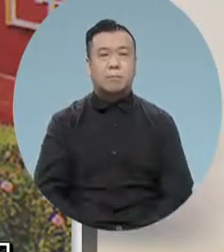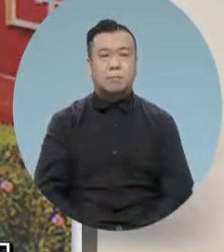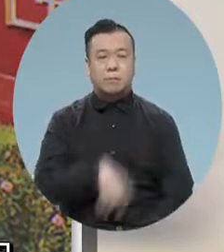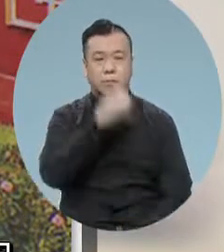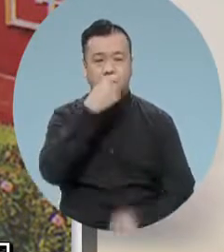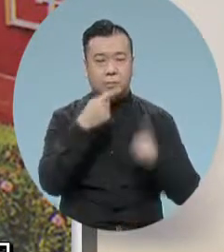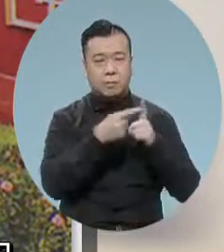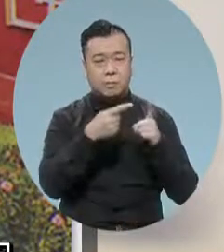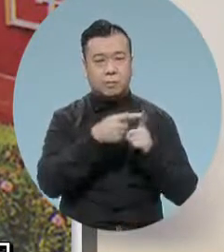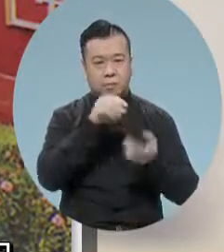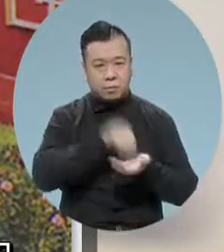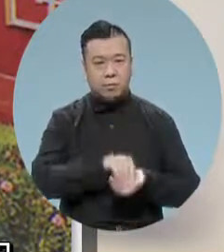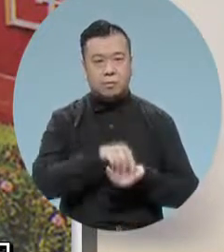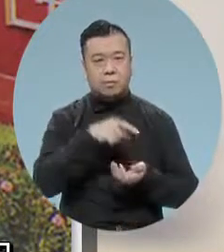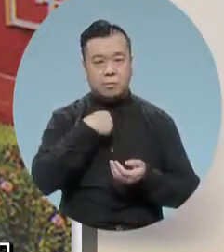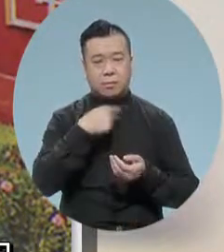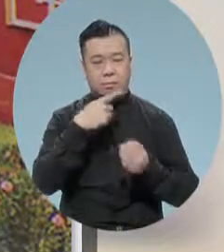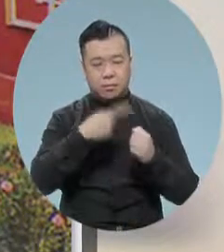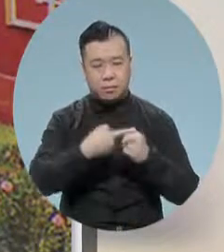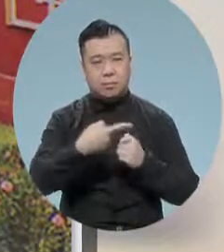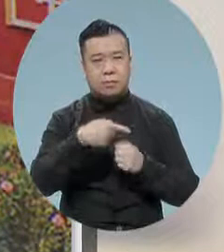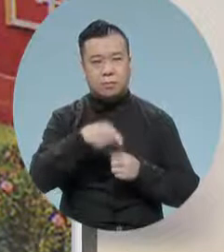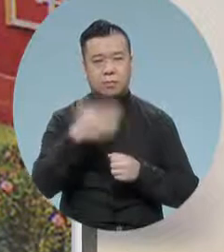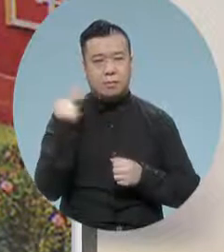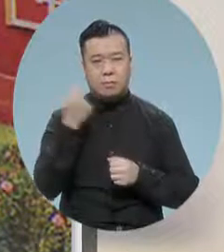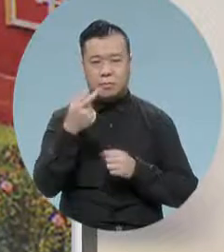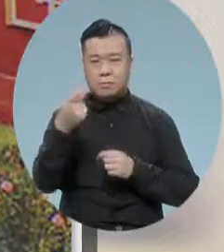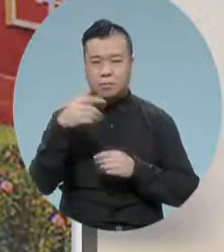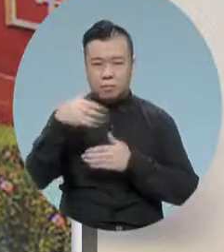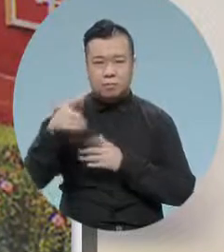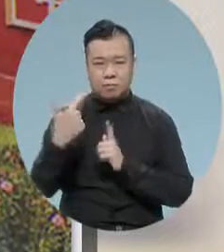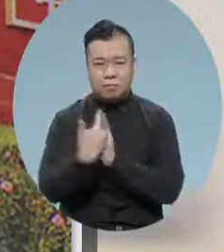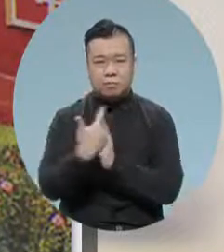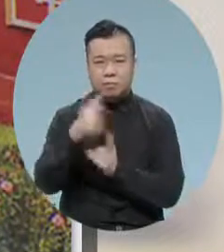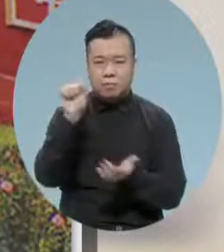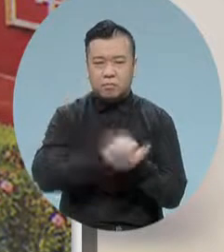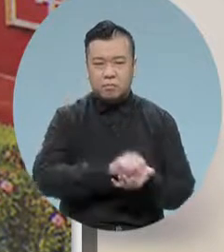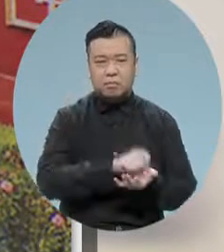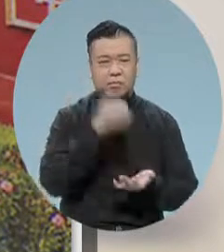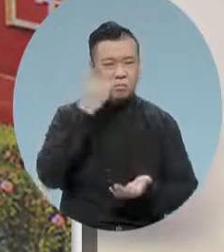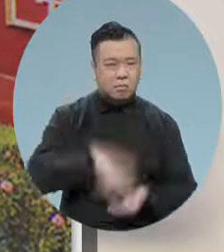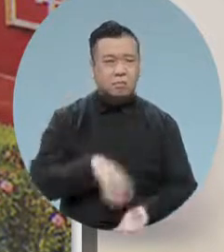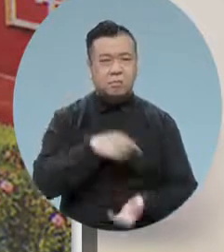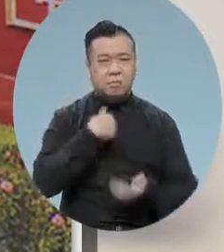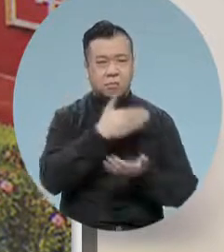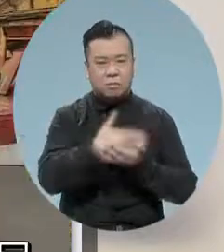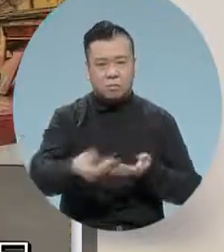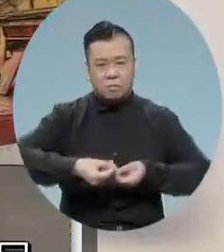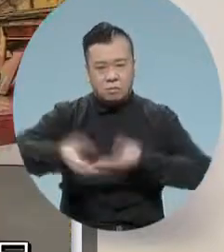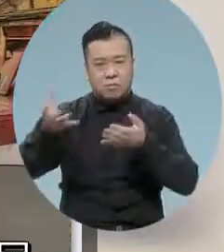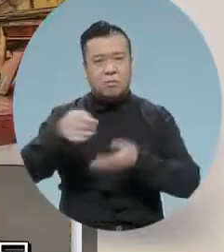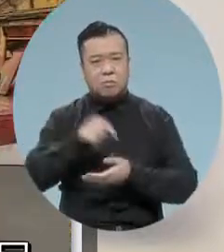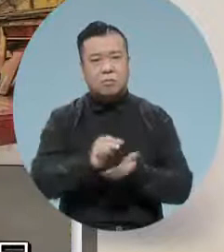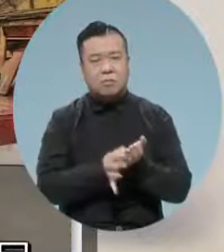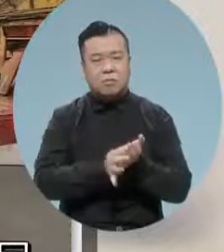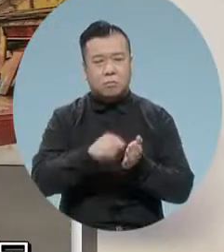怕我哋係中國第一個近代對外戰爭戰敗、恥辱地割出去的地方，但是